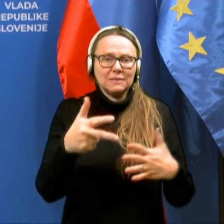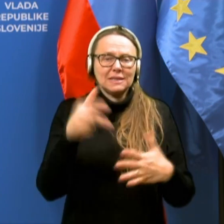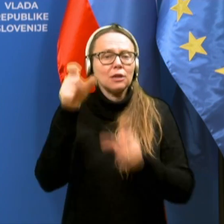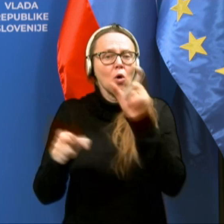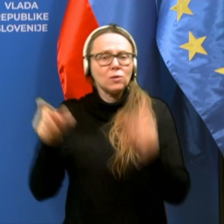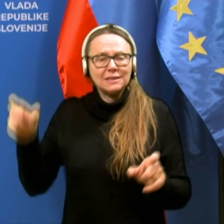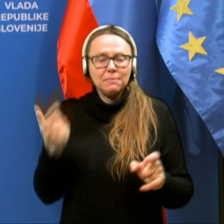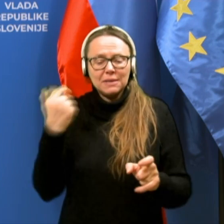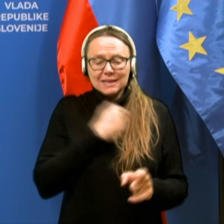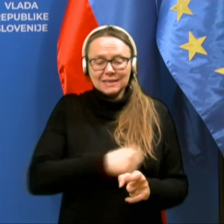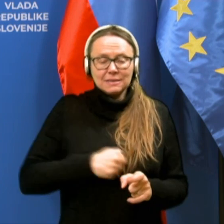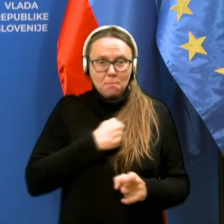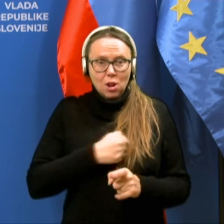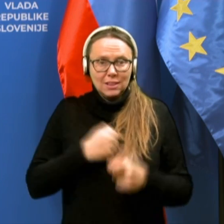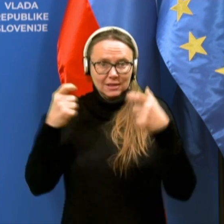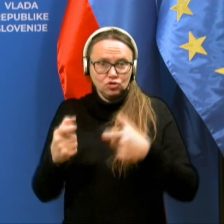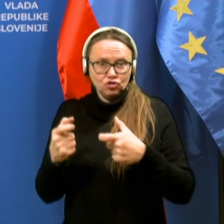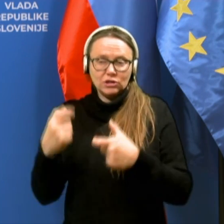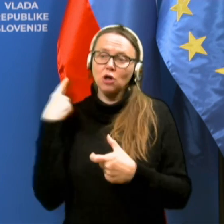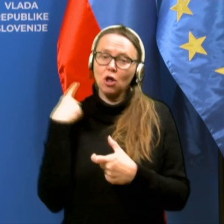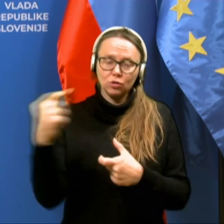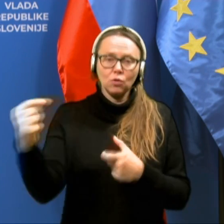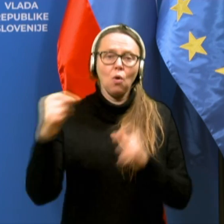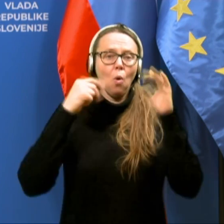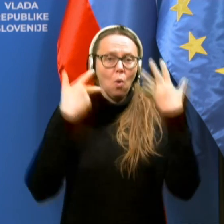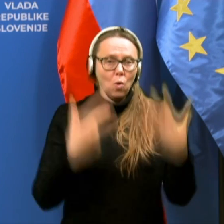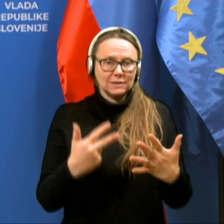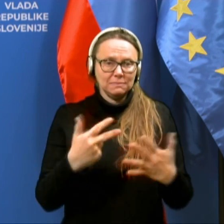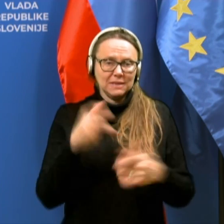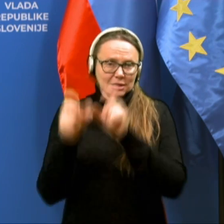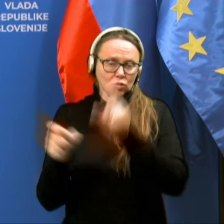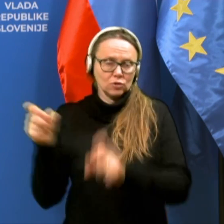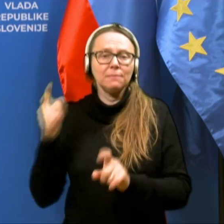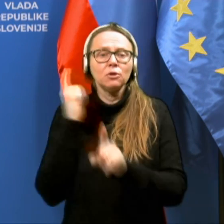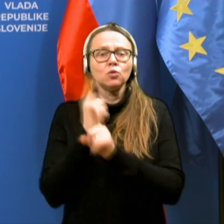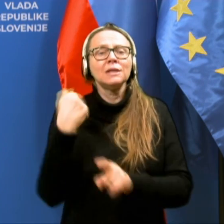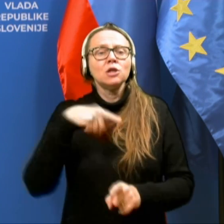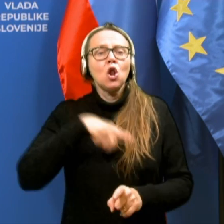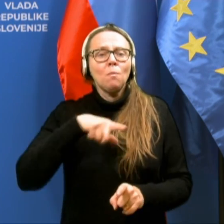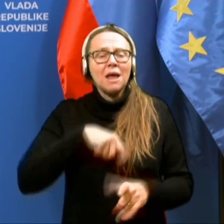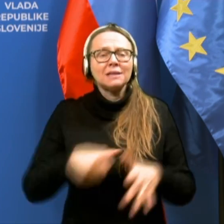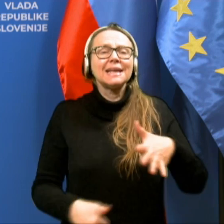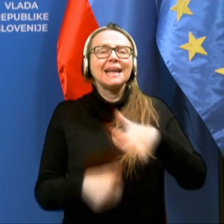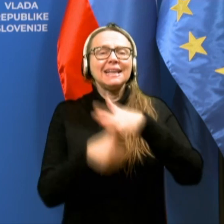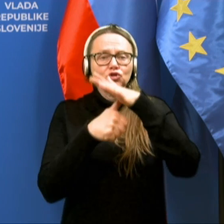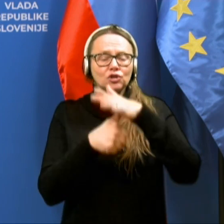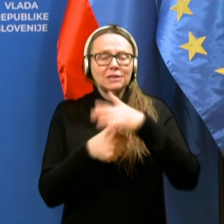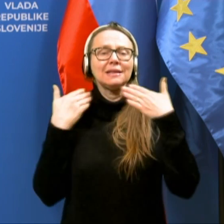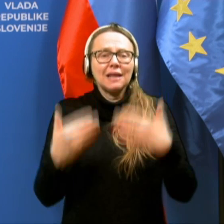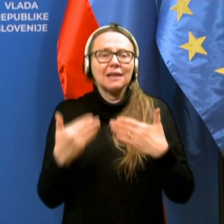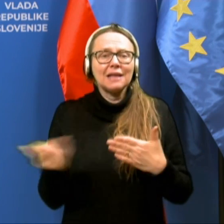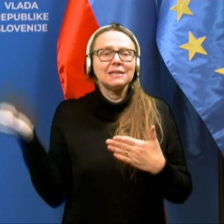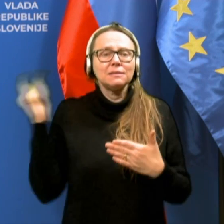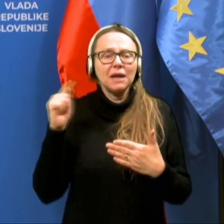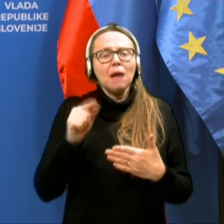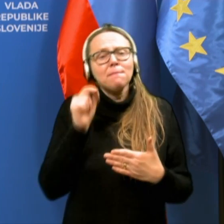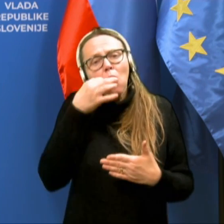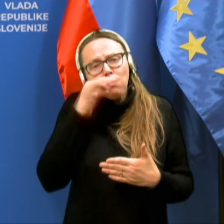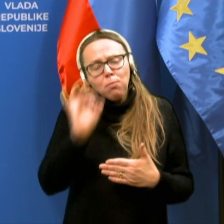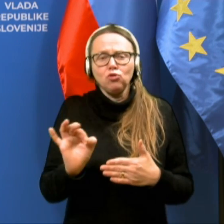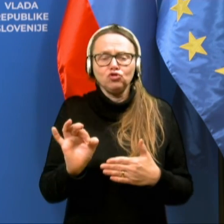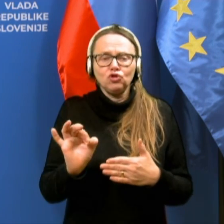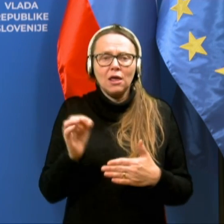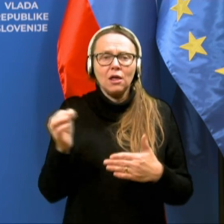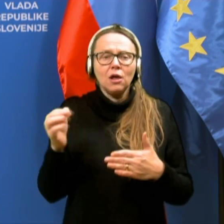iz bolnišnic pa je bilo odpuščenih 80 oseb. Tudi iz ljubljanskega UKC danes prihajajo nekoliko bolj